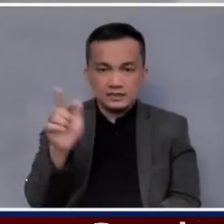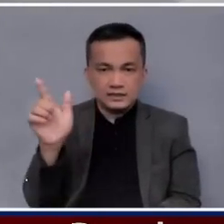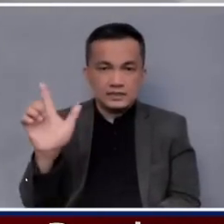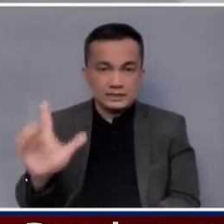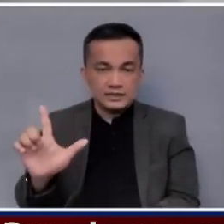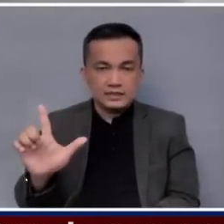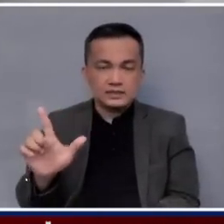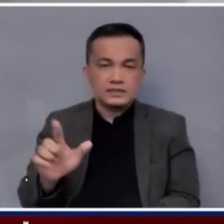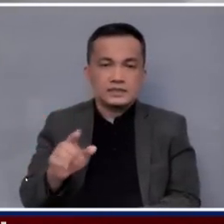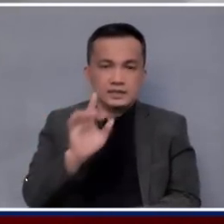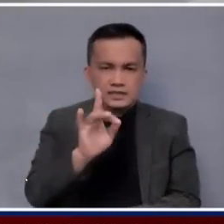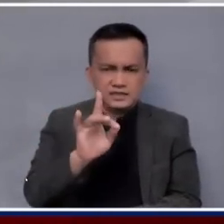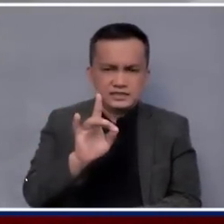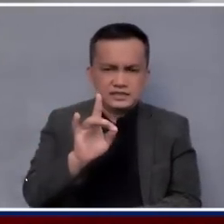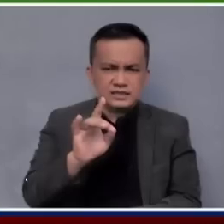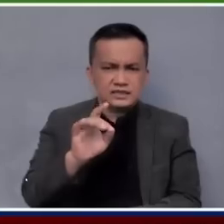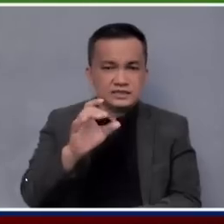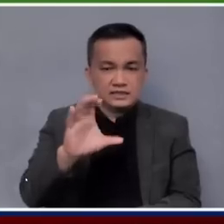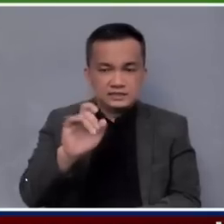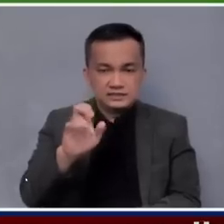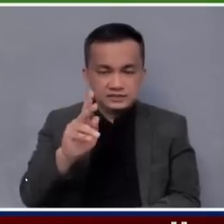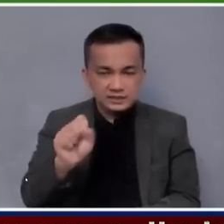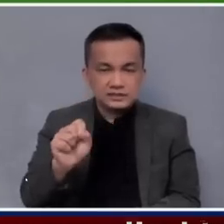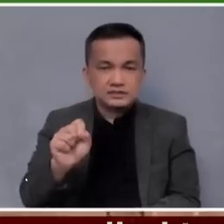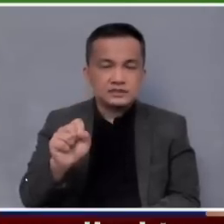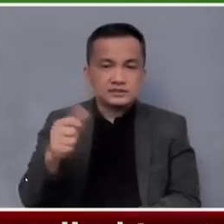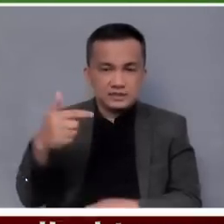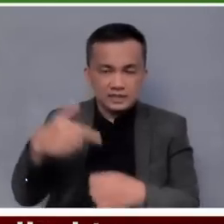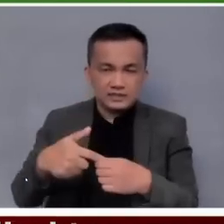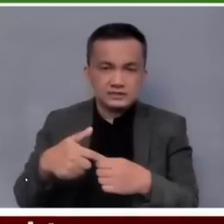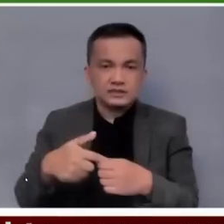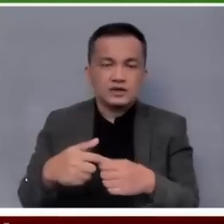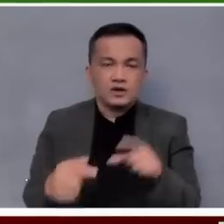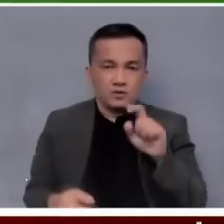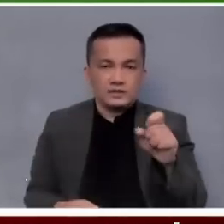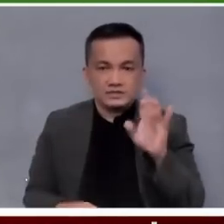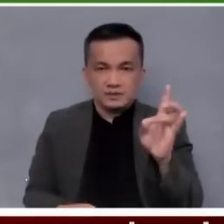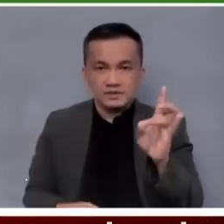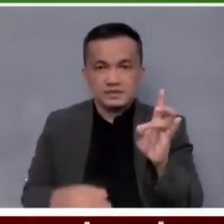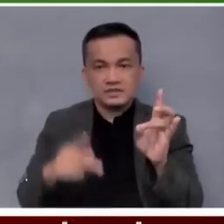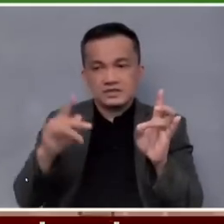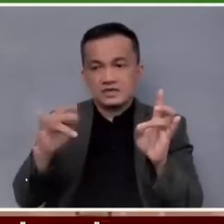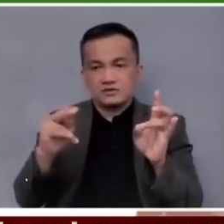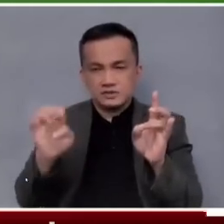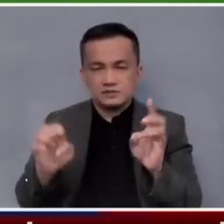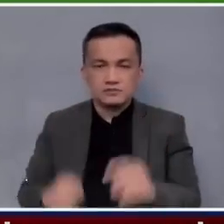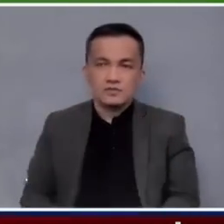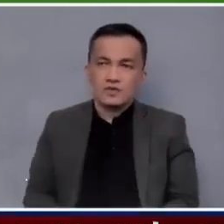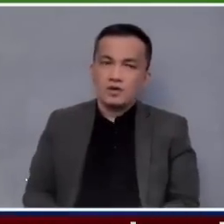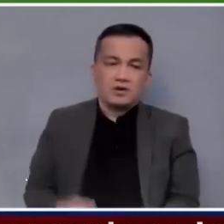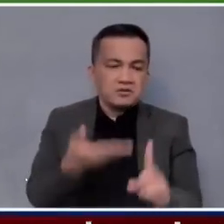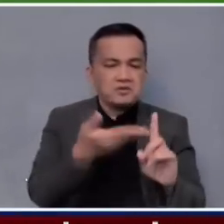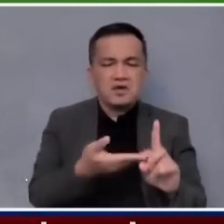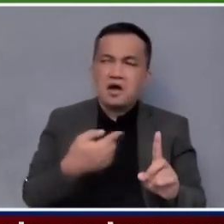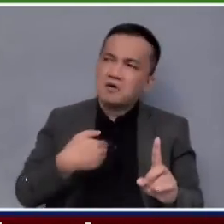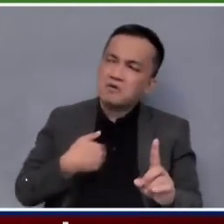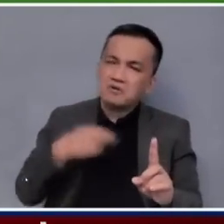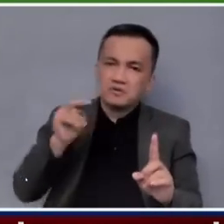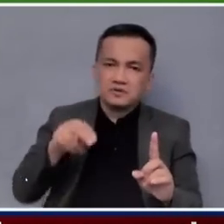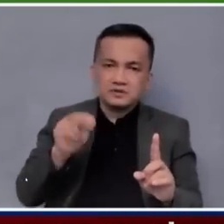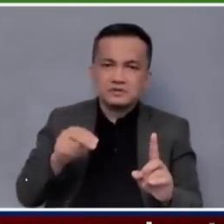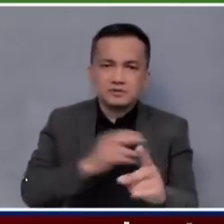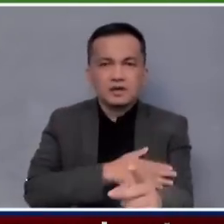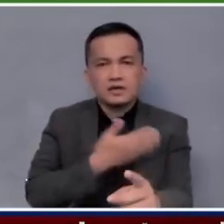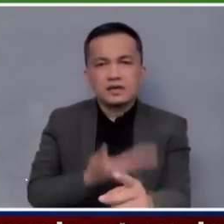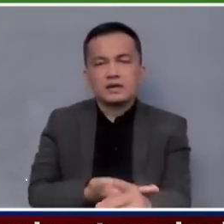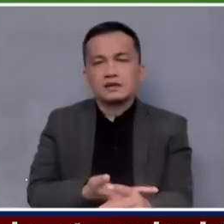at 170 sa kerosene. Tumigil yung iba ko, pero ako kailangan ko ng ano yung mga anak ko kailangan